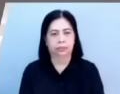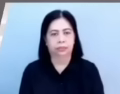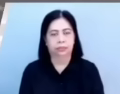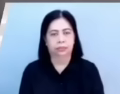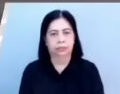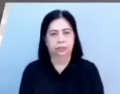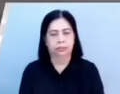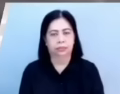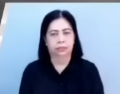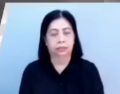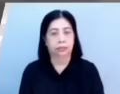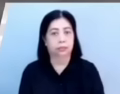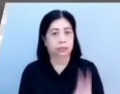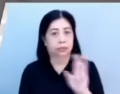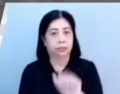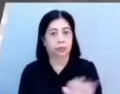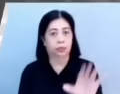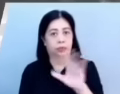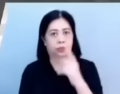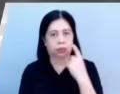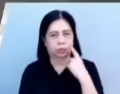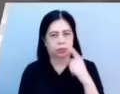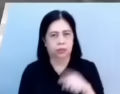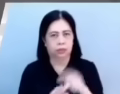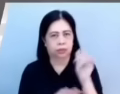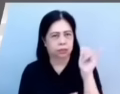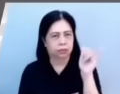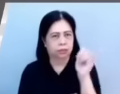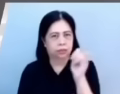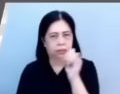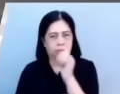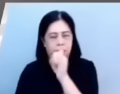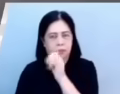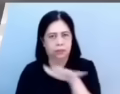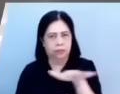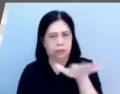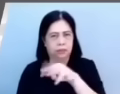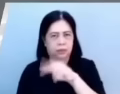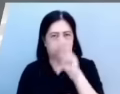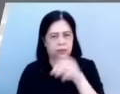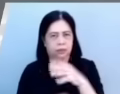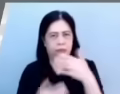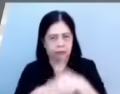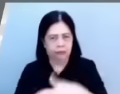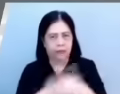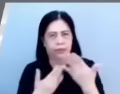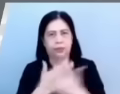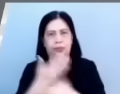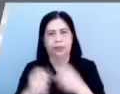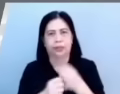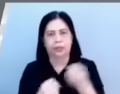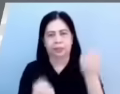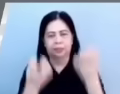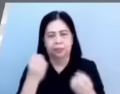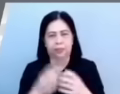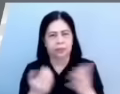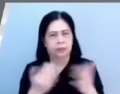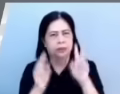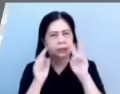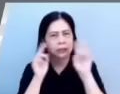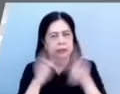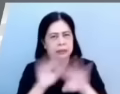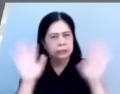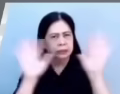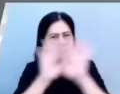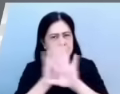Pasado alas 6 ng umaga kanina, ito ang nakunan kong itsura ng Metro Manila matapos ang pagsalubong sa bagong taon. Halos hindi na makita ang mga maliliit